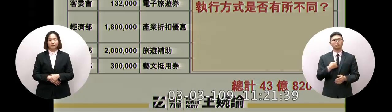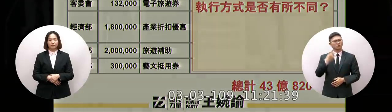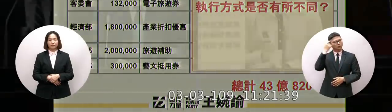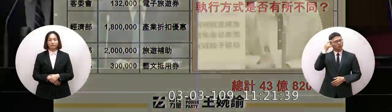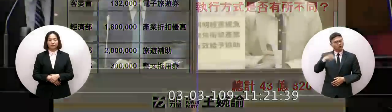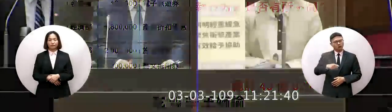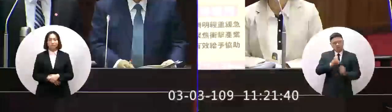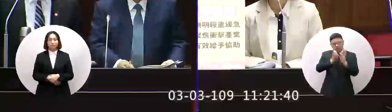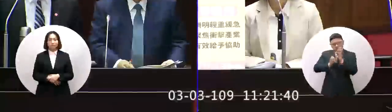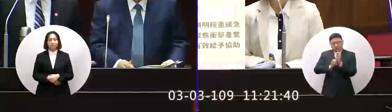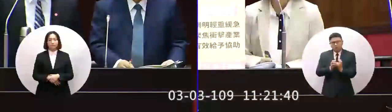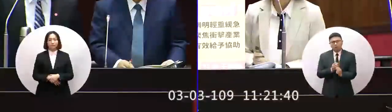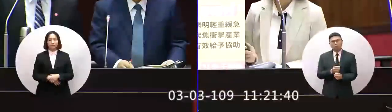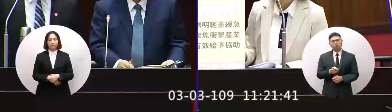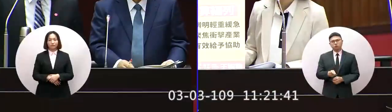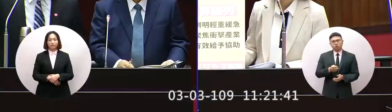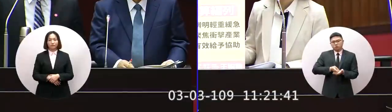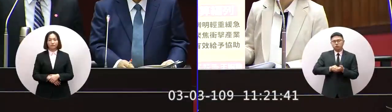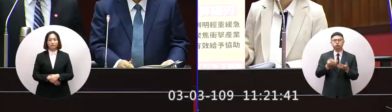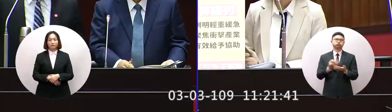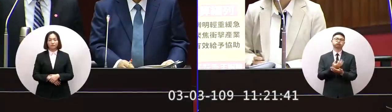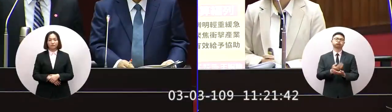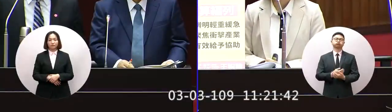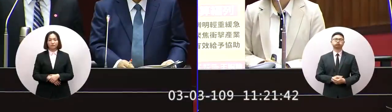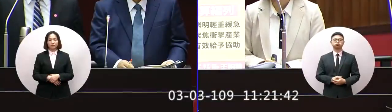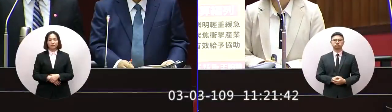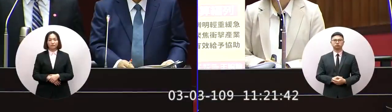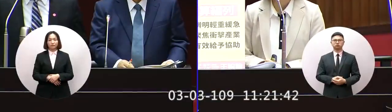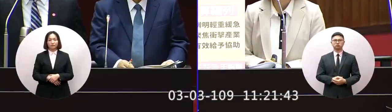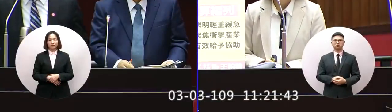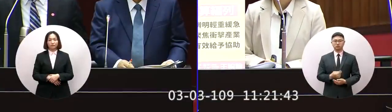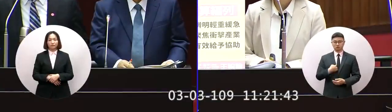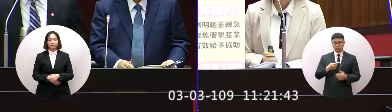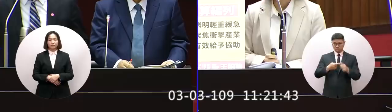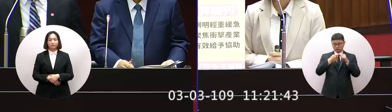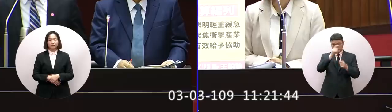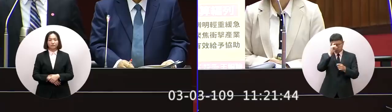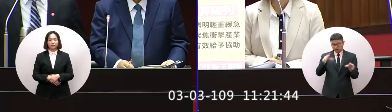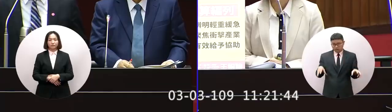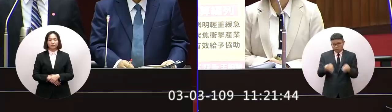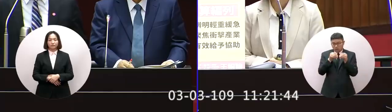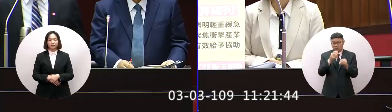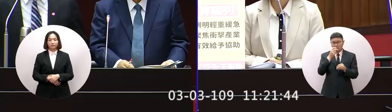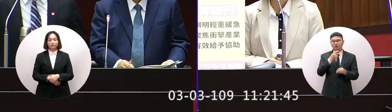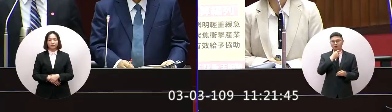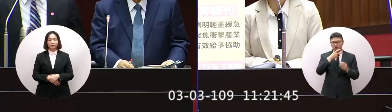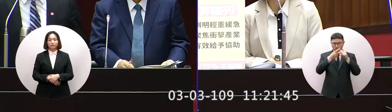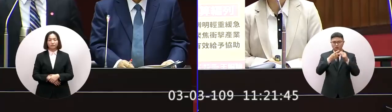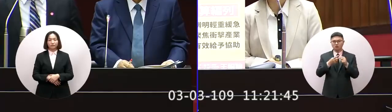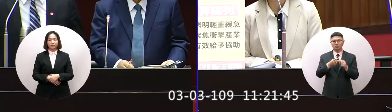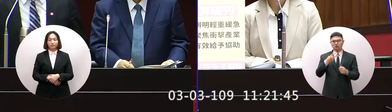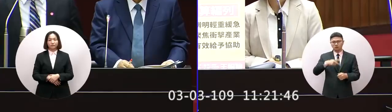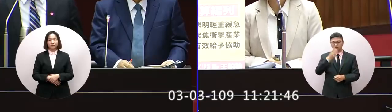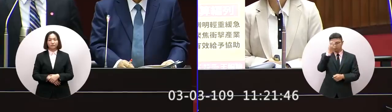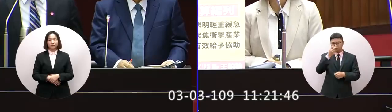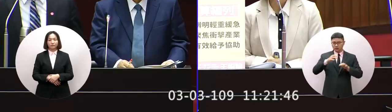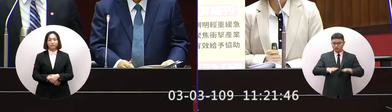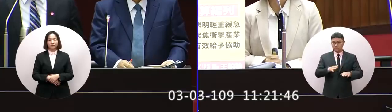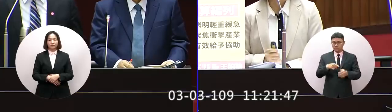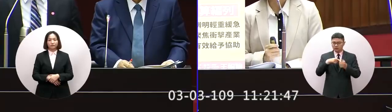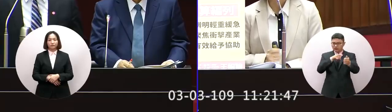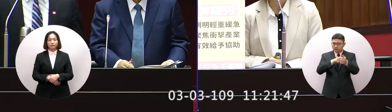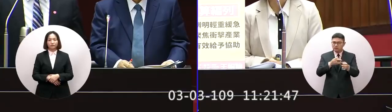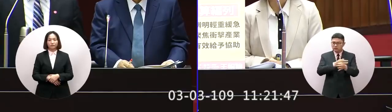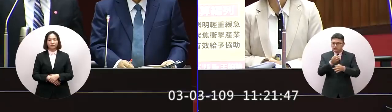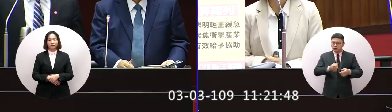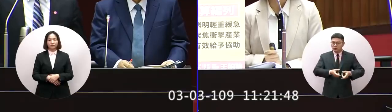够审慎密。我们会希望这部分除了刚刚提到说整合之外，也能够重新再检讨说，我们提出的这些振兴方案是不是能够